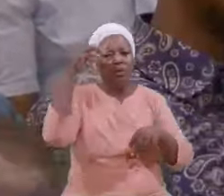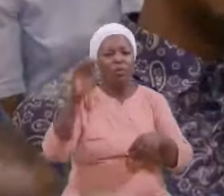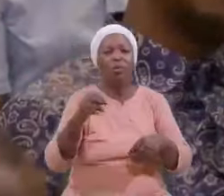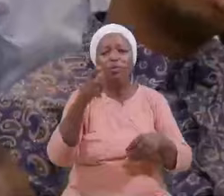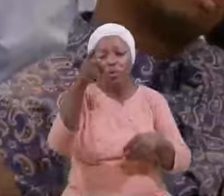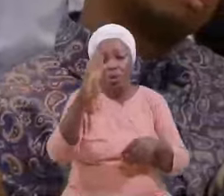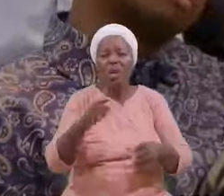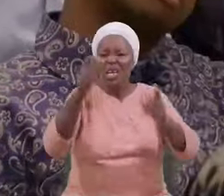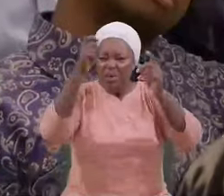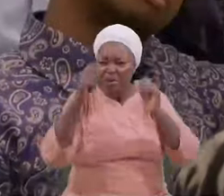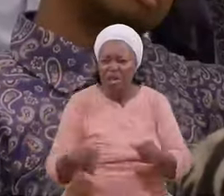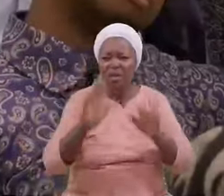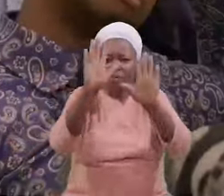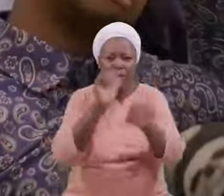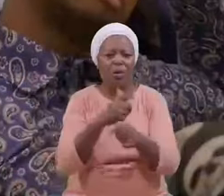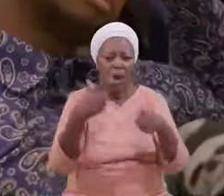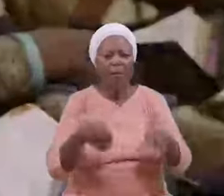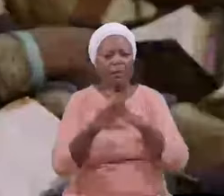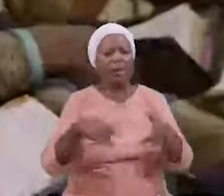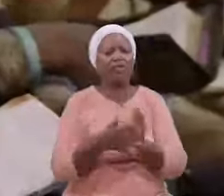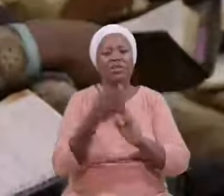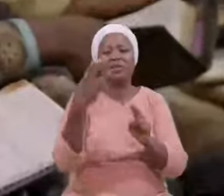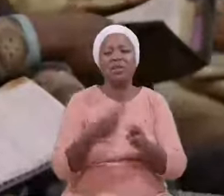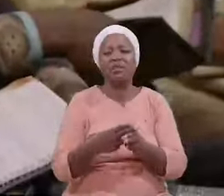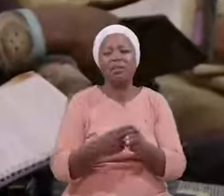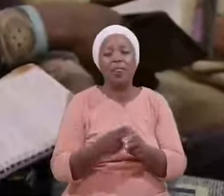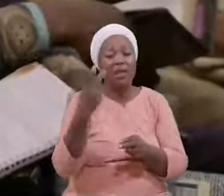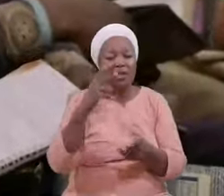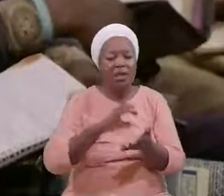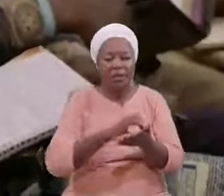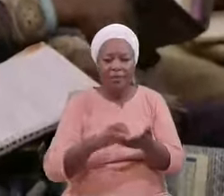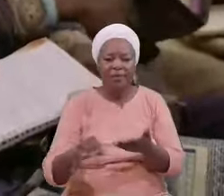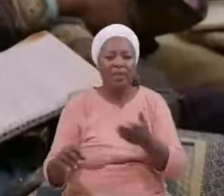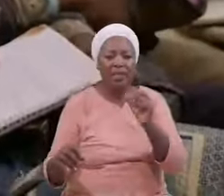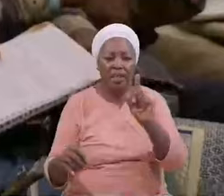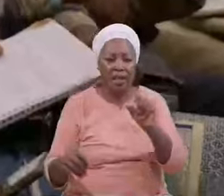le miracle va se produire dans votre vie. Verset 11.